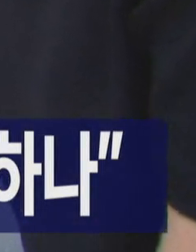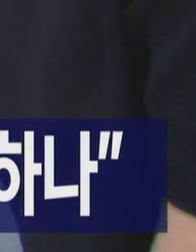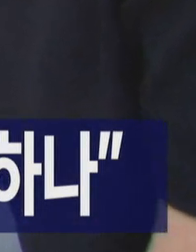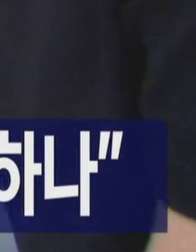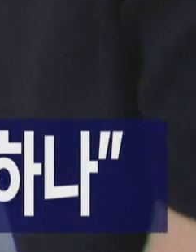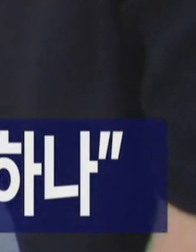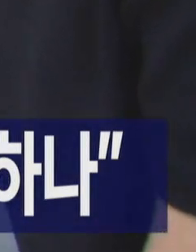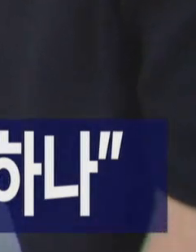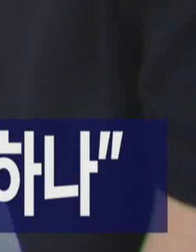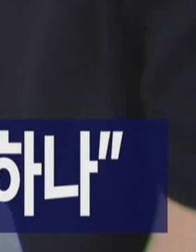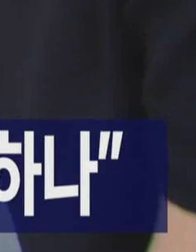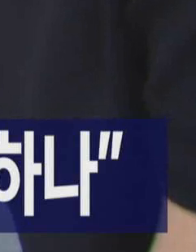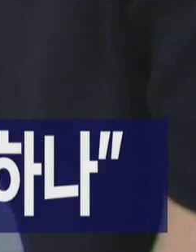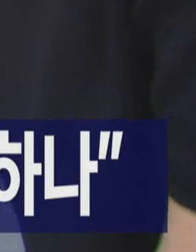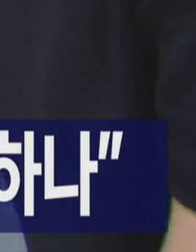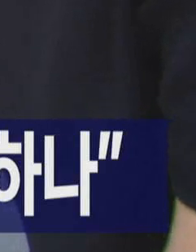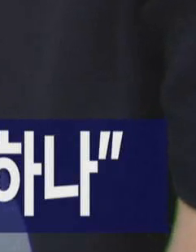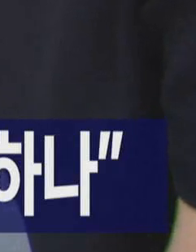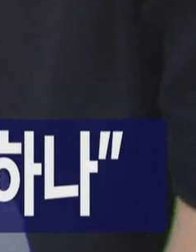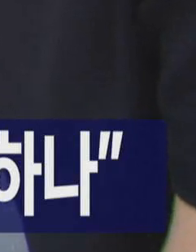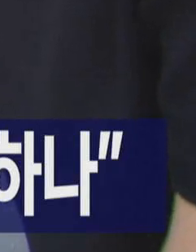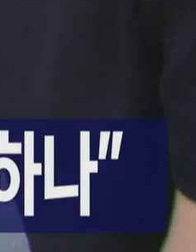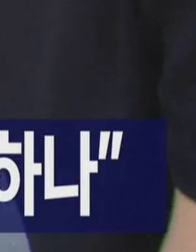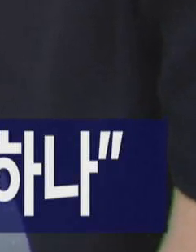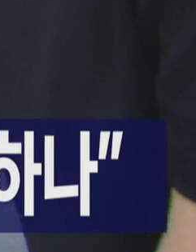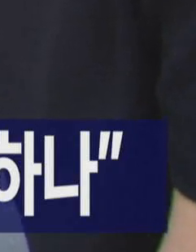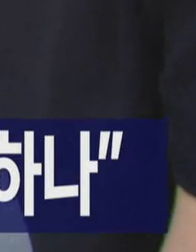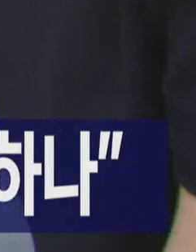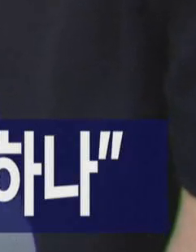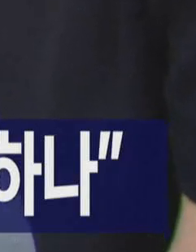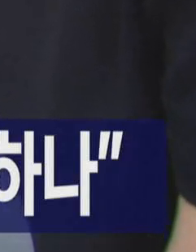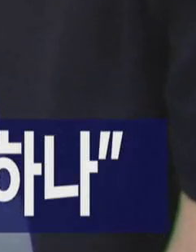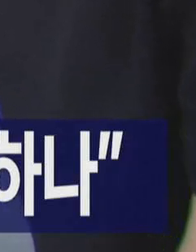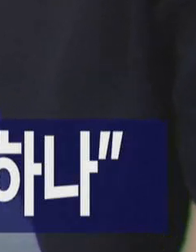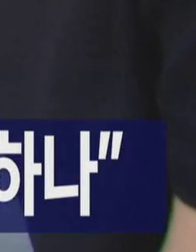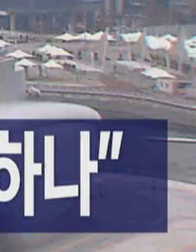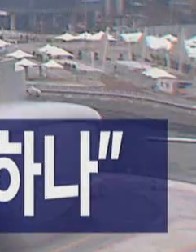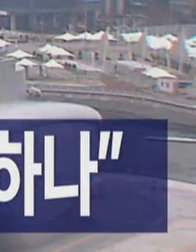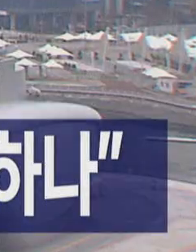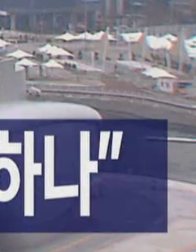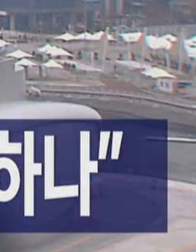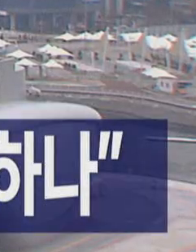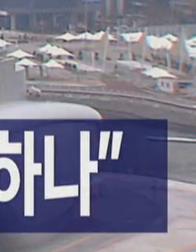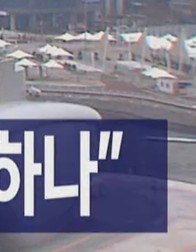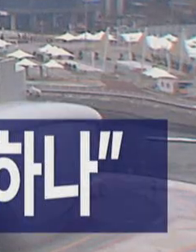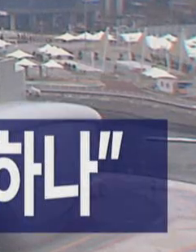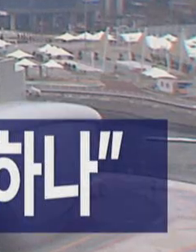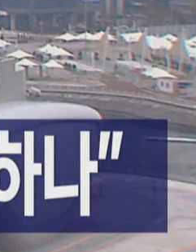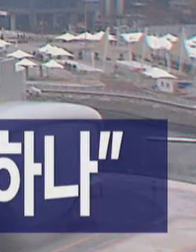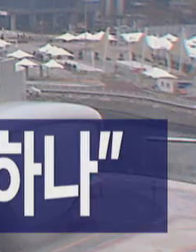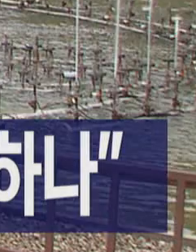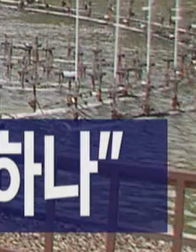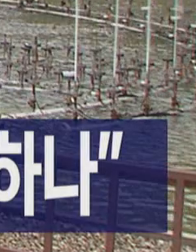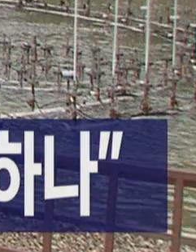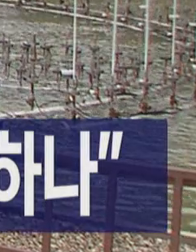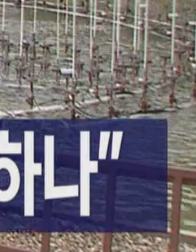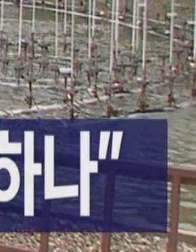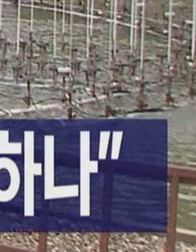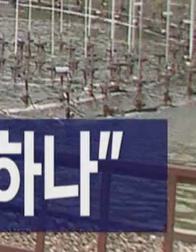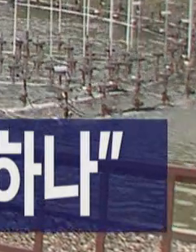것이 없으니까 타지역에 비해서는 내 생각에는 관광객들이 좀 많이 오지 않나. 벌써부터 성수기 예약이 몰리는